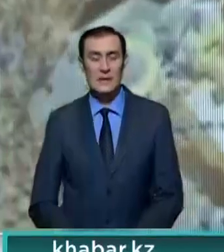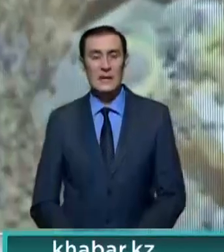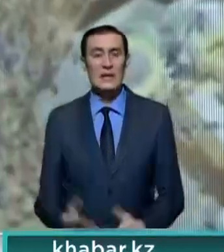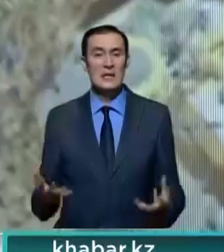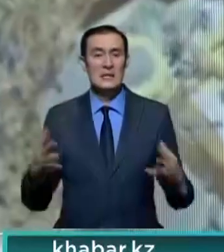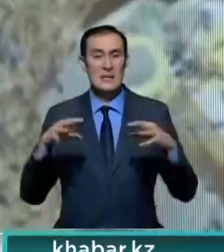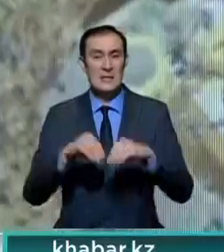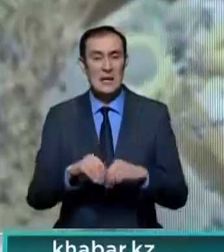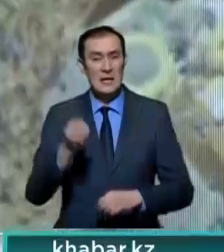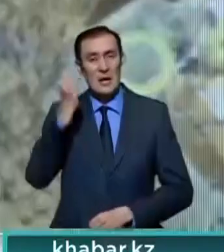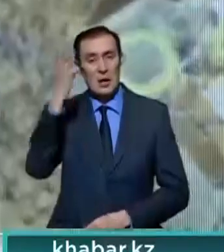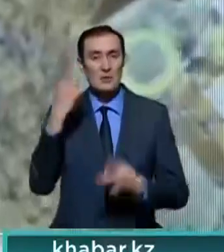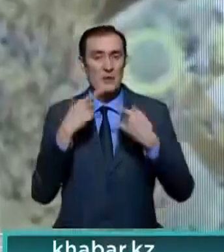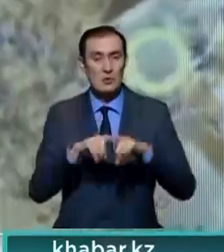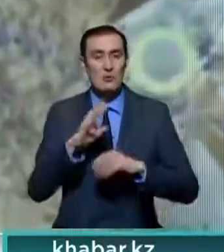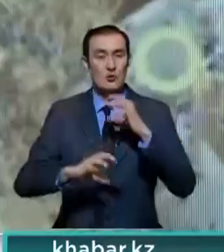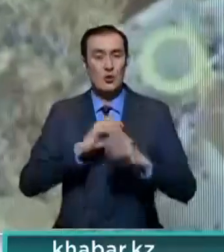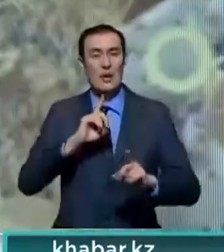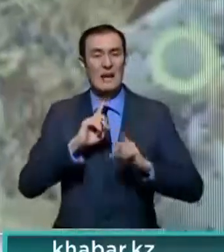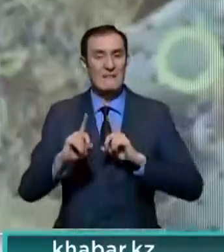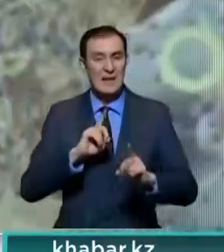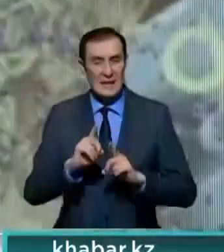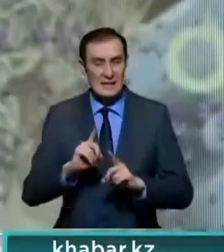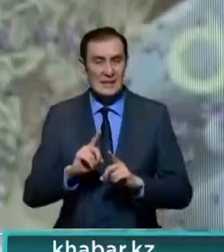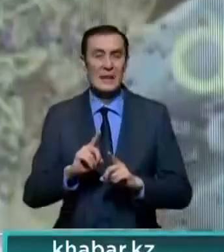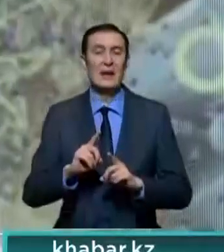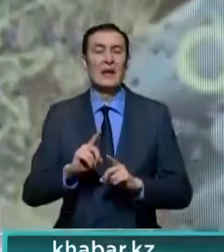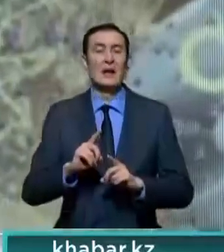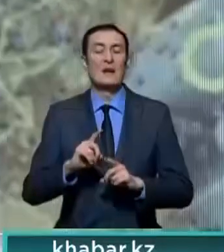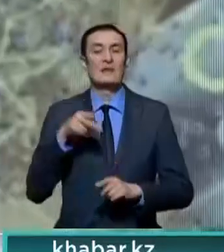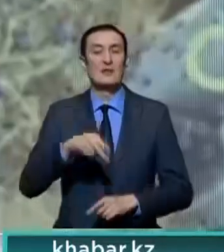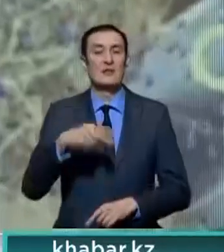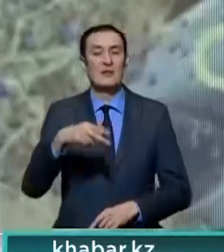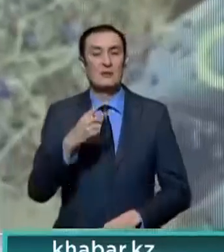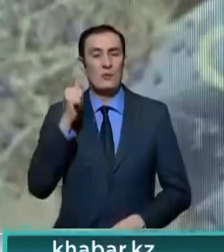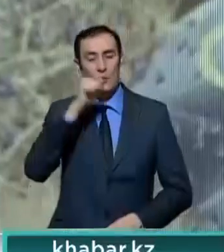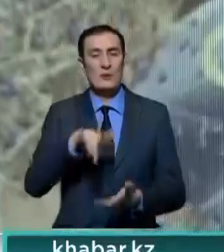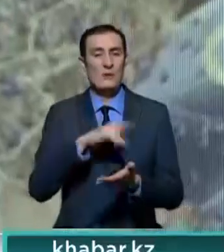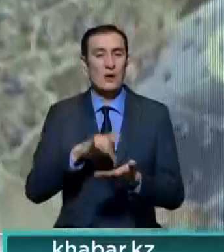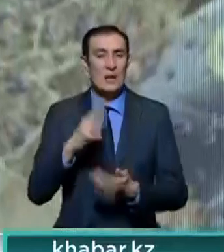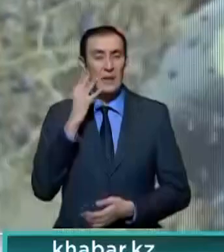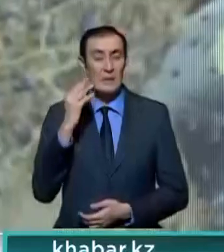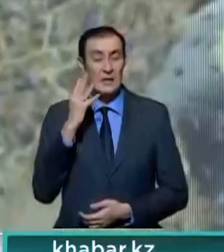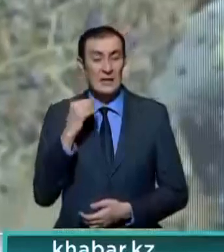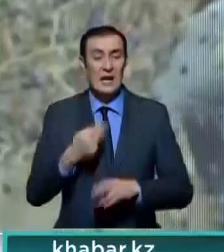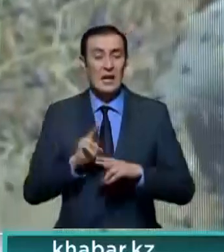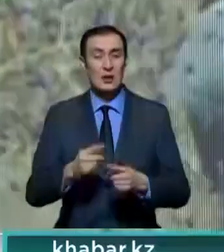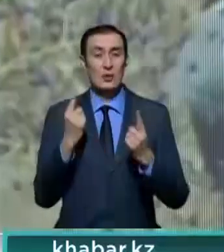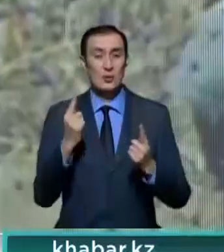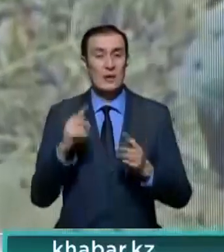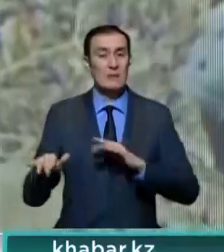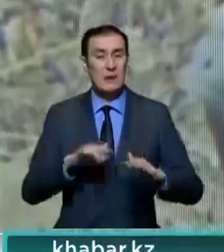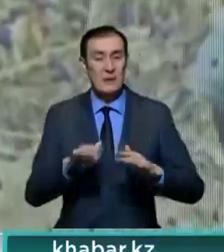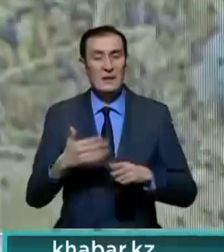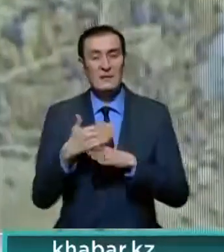Слияние разума и технологии. Международная конференция EdCrunch Reload 2022 стартовала в Алматы. Это крупное